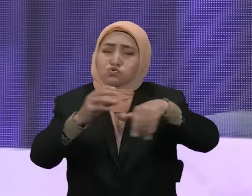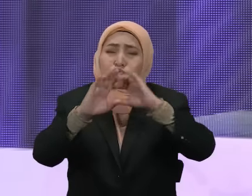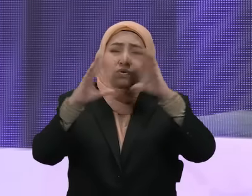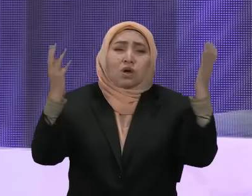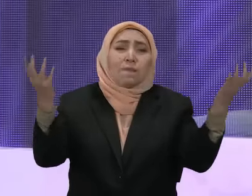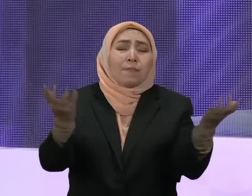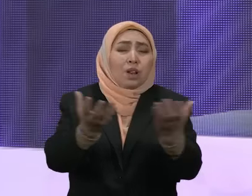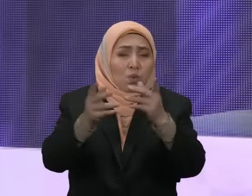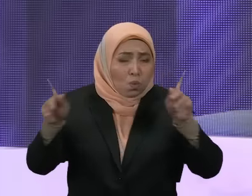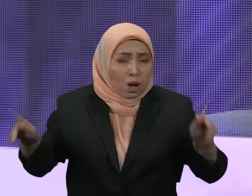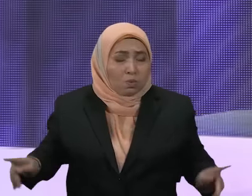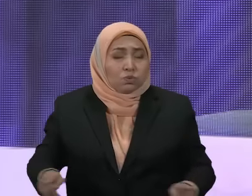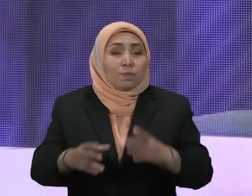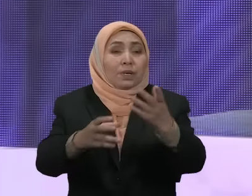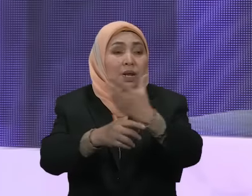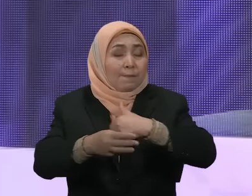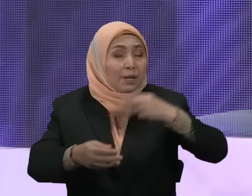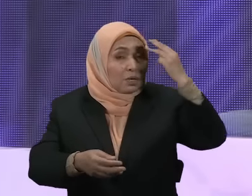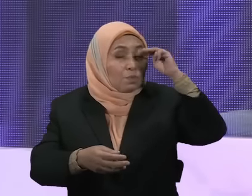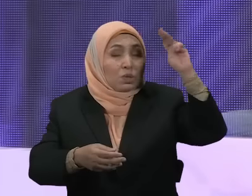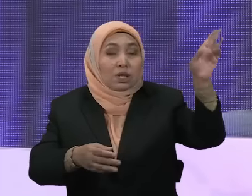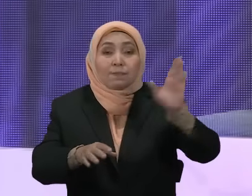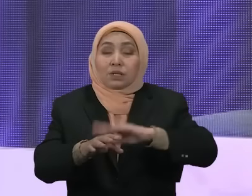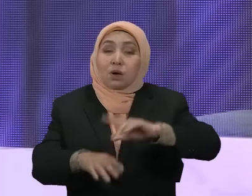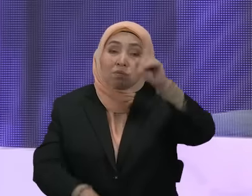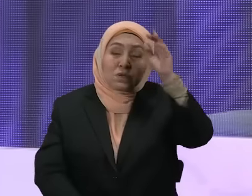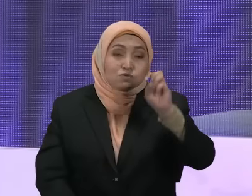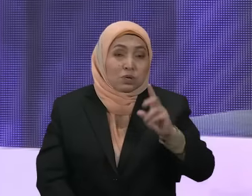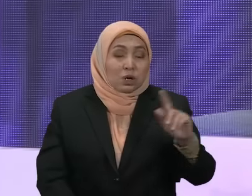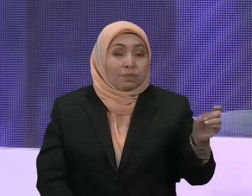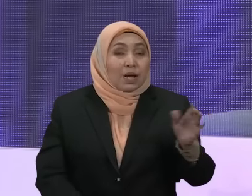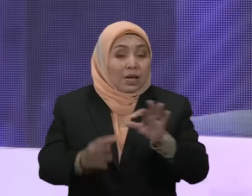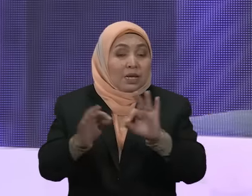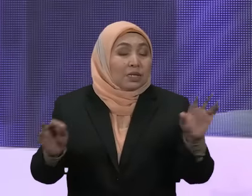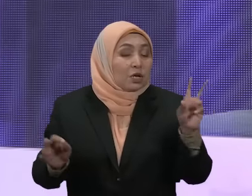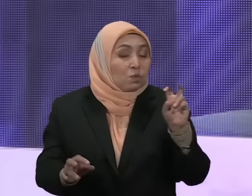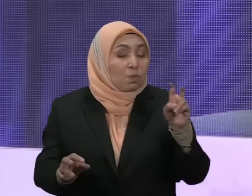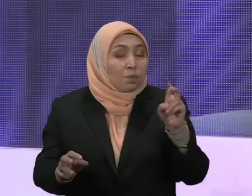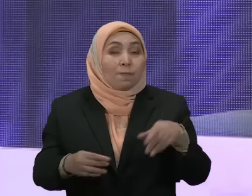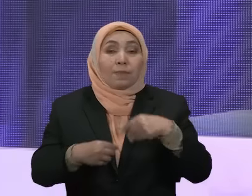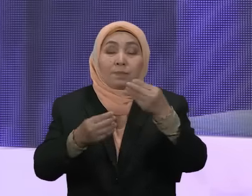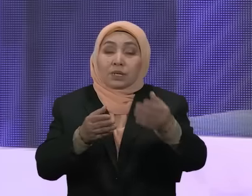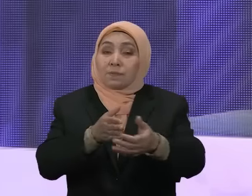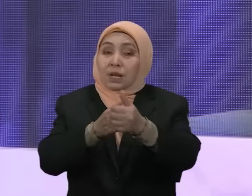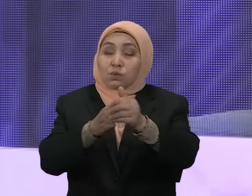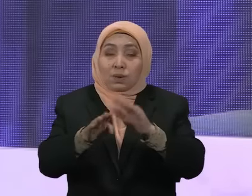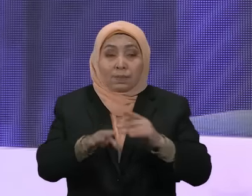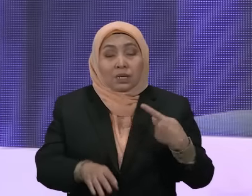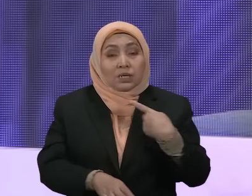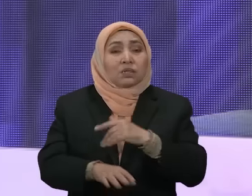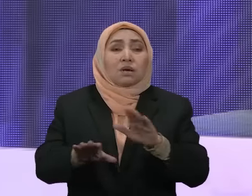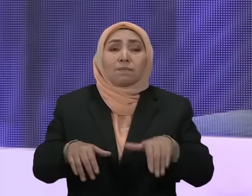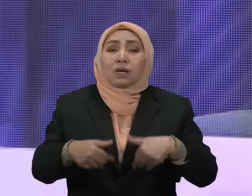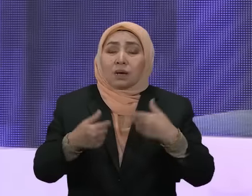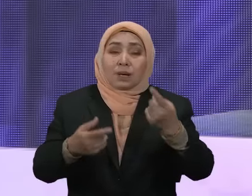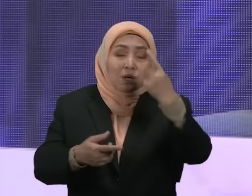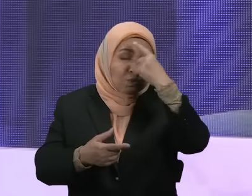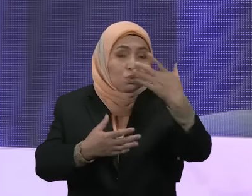peluang untuk mendapat kemuliaan di sisi Allah Subhanahu Wa Taala. Ayat yang ke-20 memberikan panduan kepada kita bagaimana